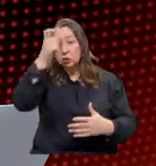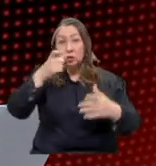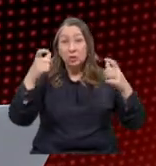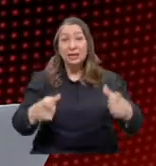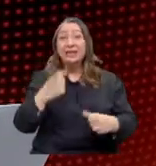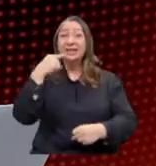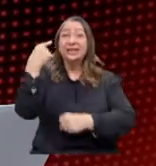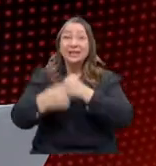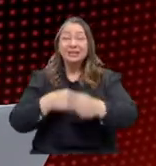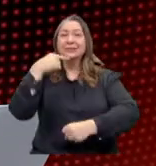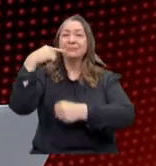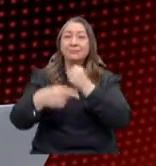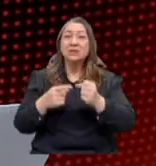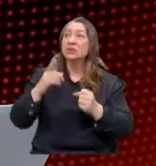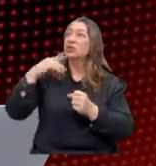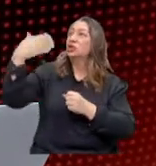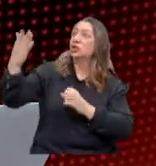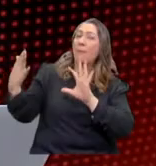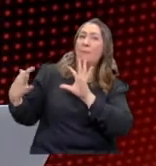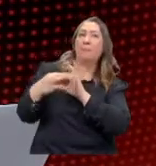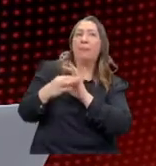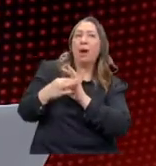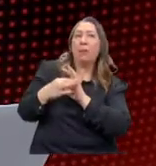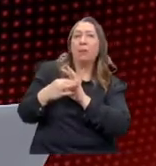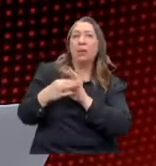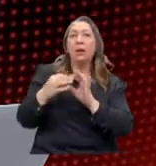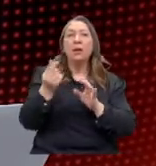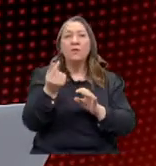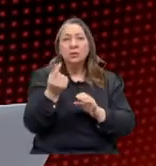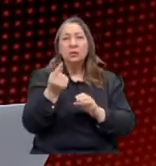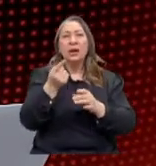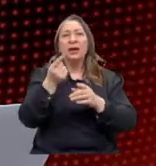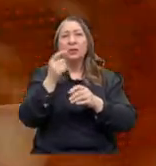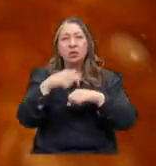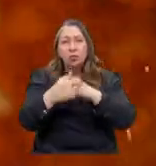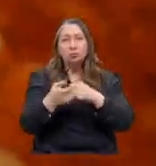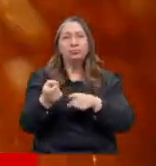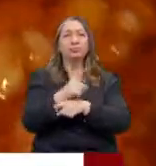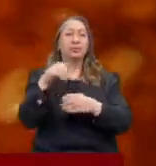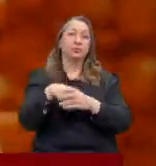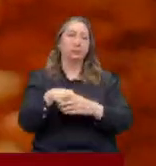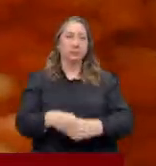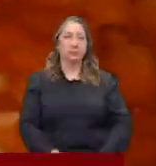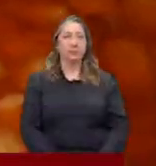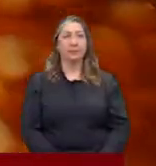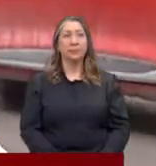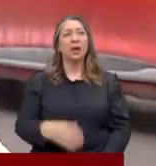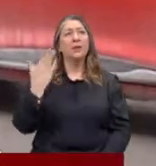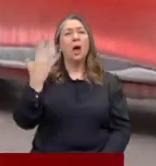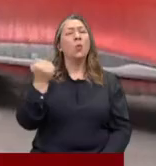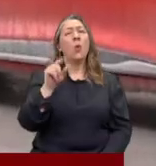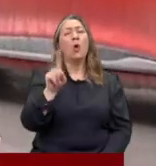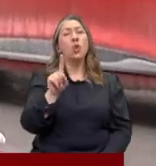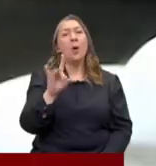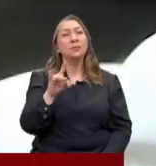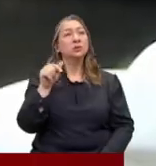Türkiye'nin yıldan yıla dışa bağımlı hale geldiği bakliyat için. alıyordum 10 lira,